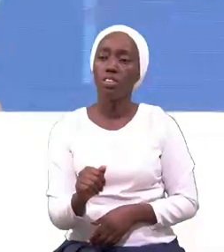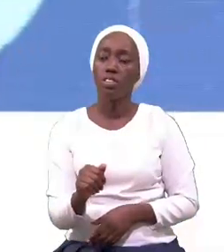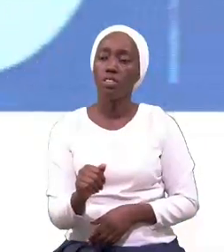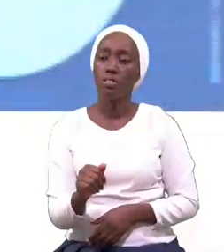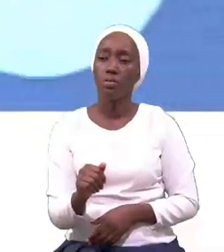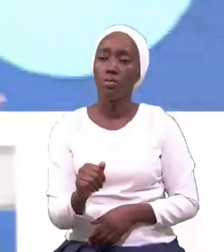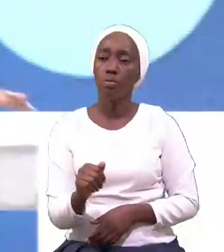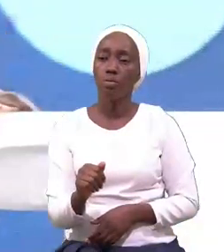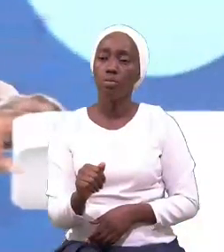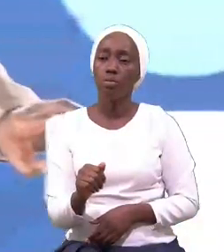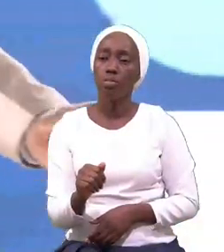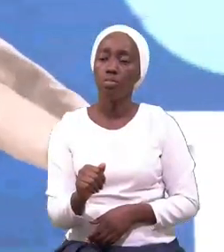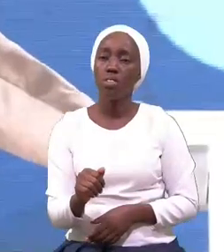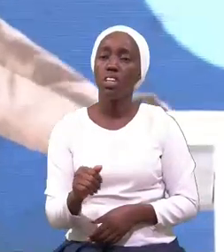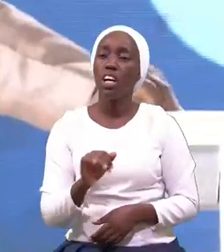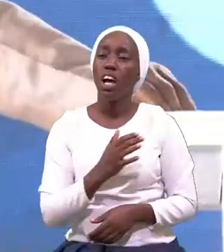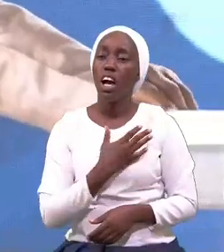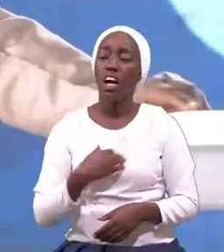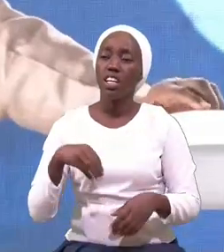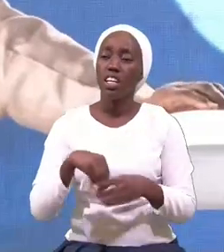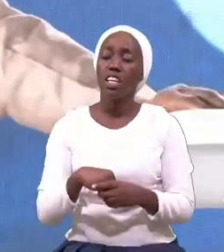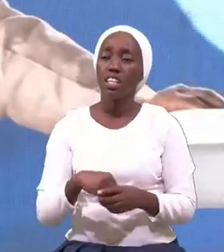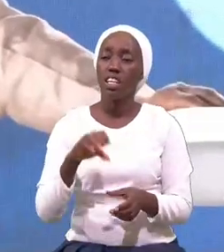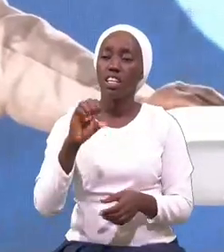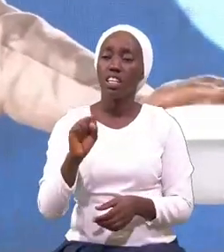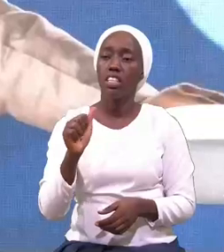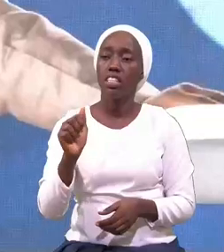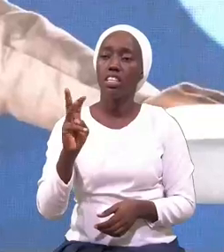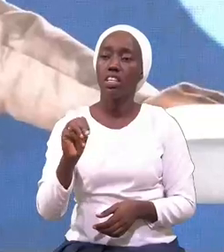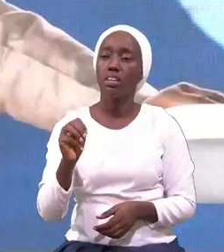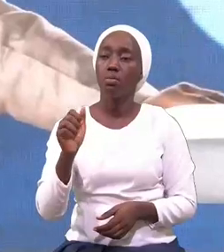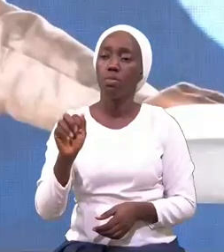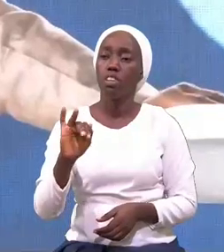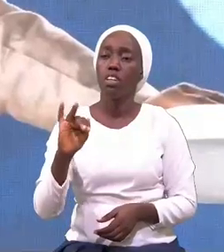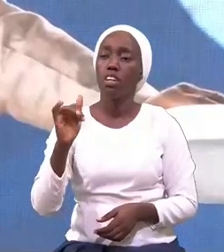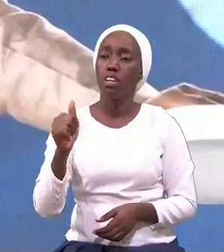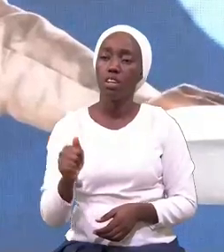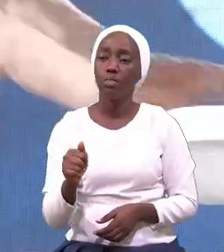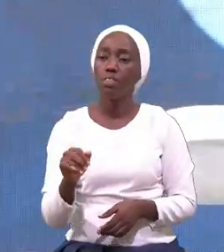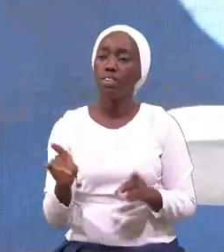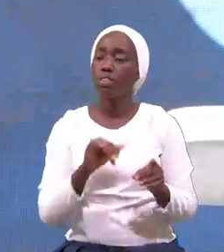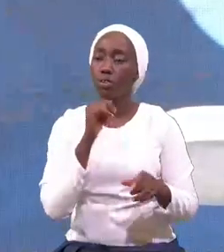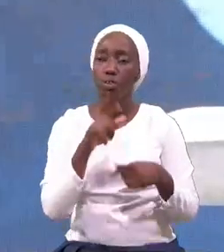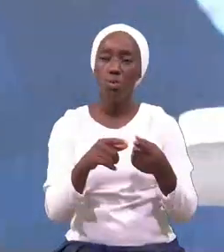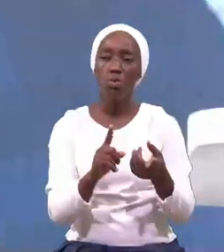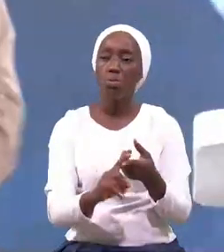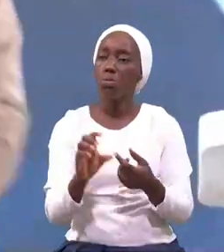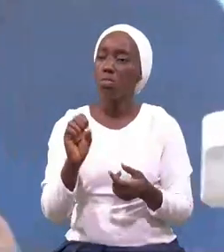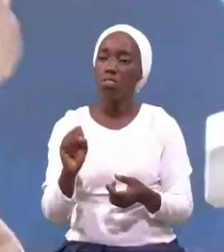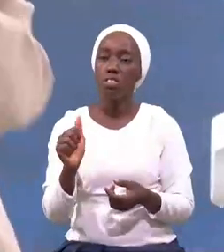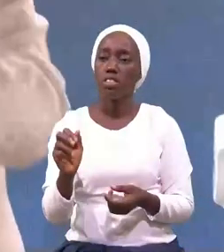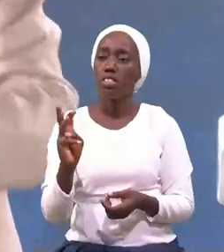Et ils vont difficilement même en Judée. Et dans la Samarie. Ils ne sont pas allés en Samarie.